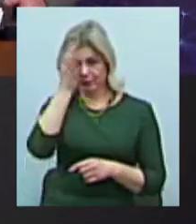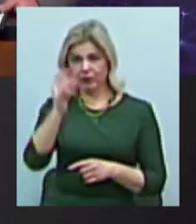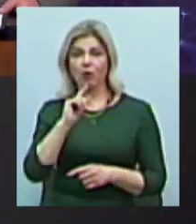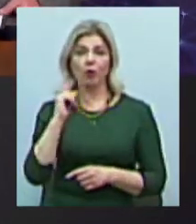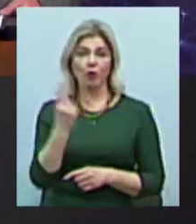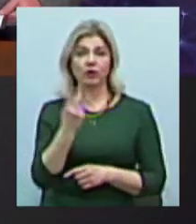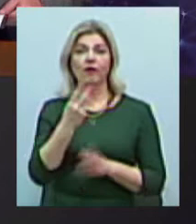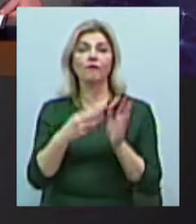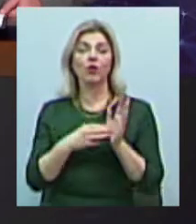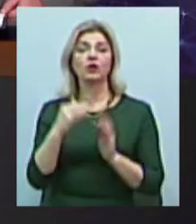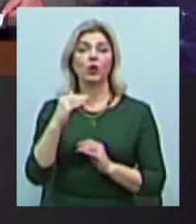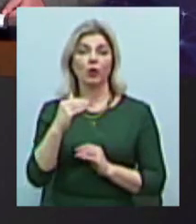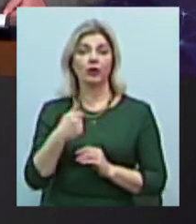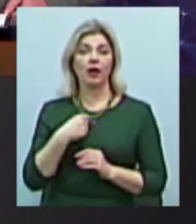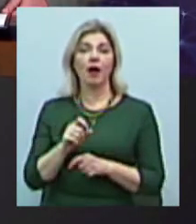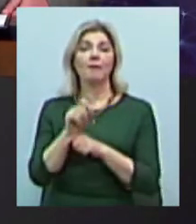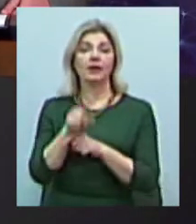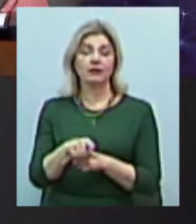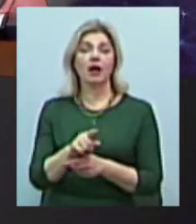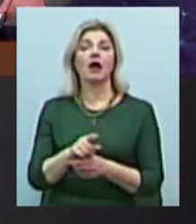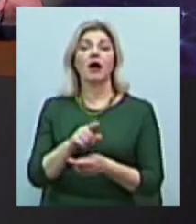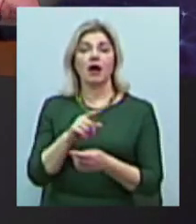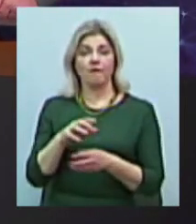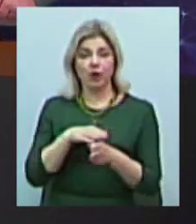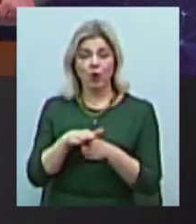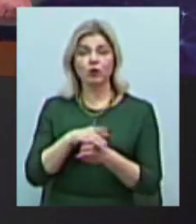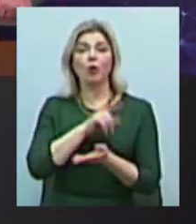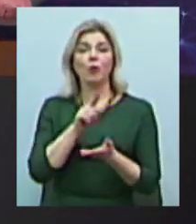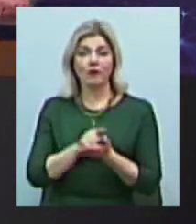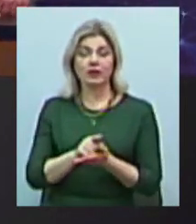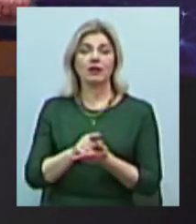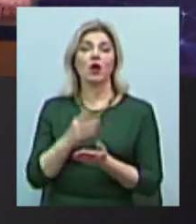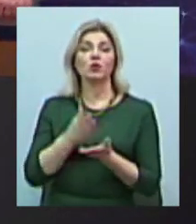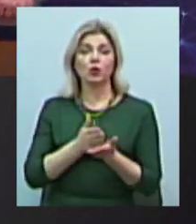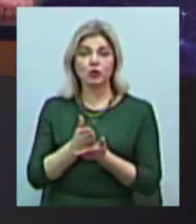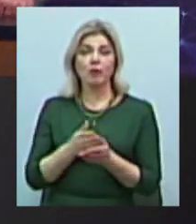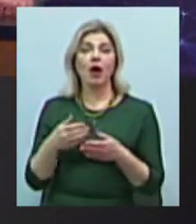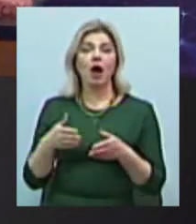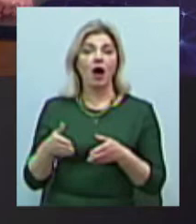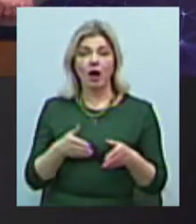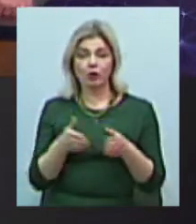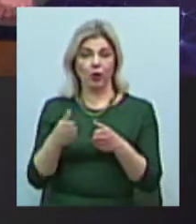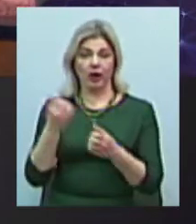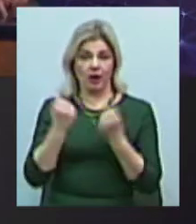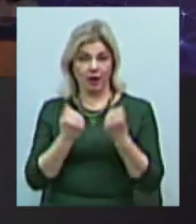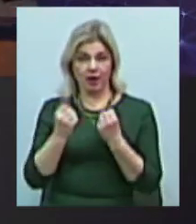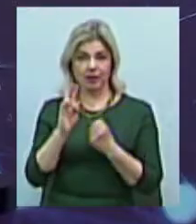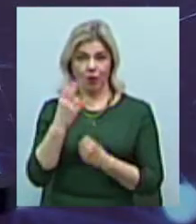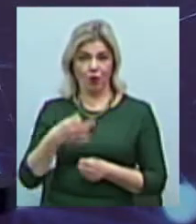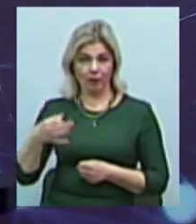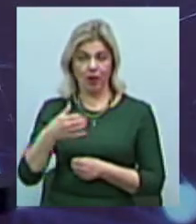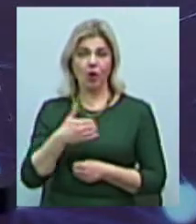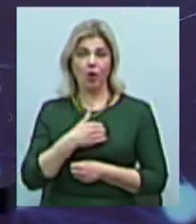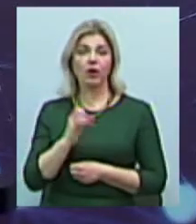лютого, як я призначений виконуючий обов'язки служби автомобільних доріг Миколаївської області, хотів би вам, як